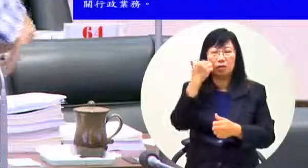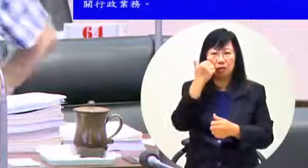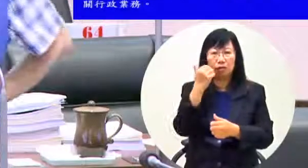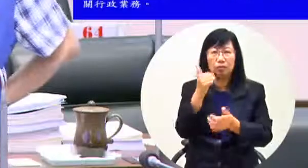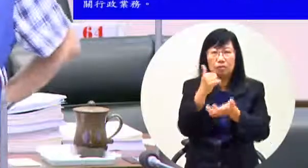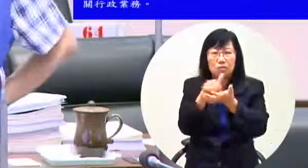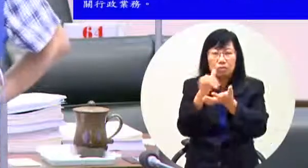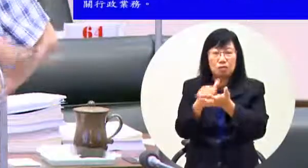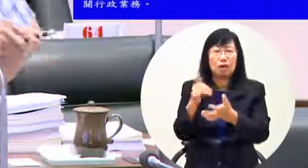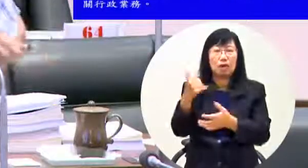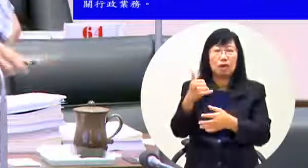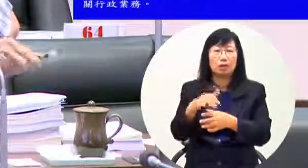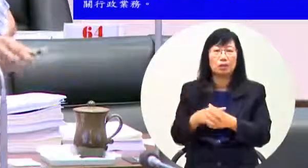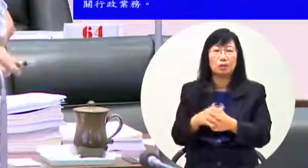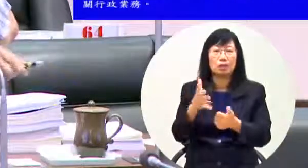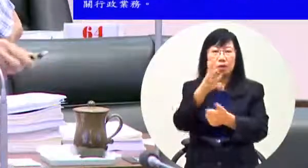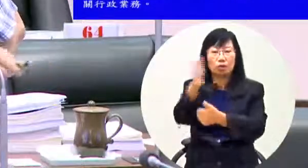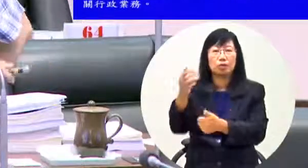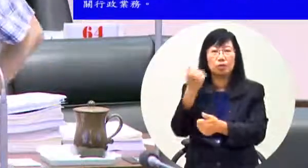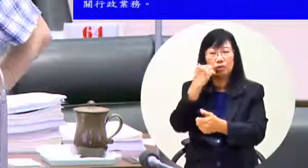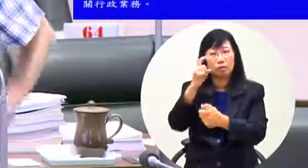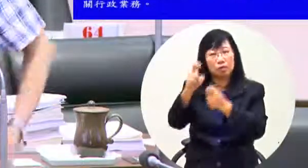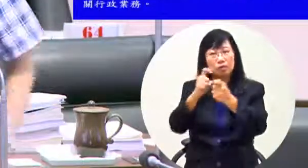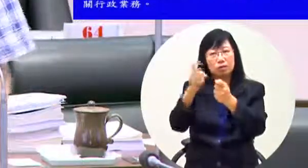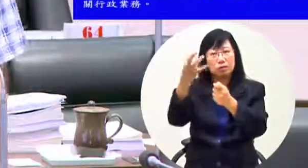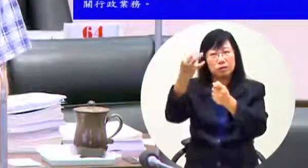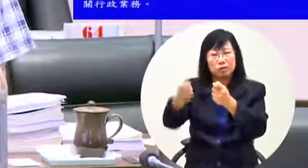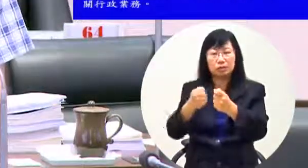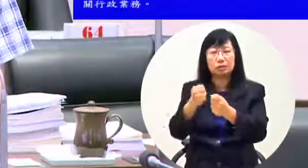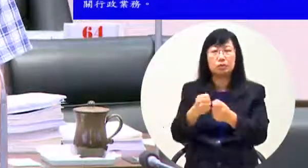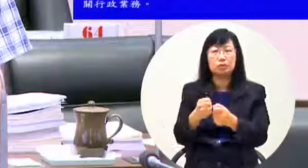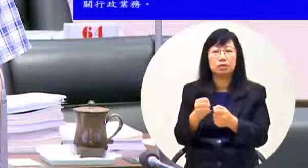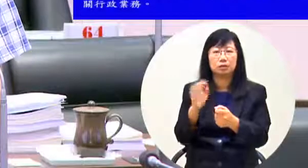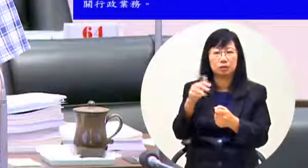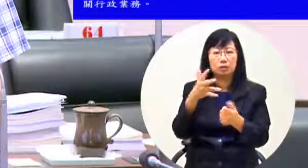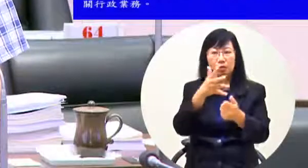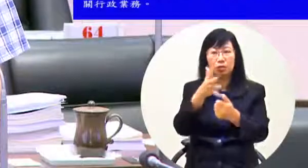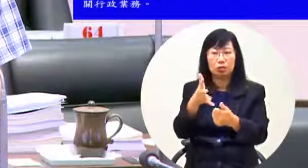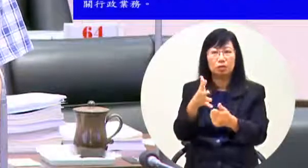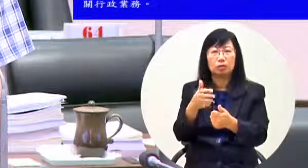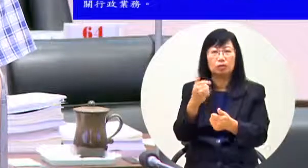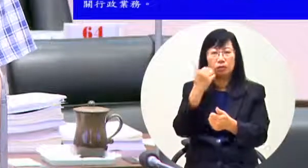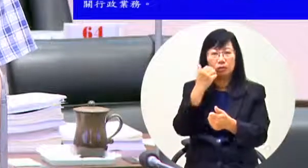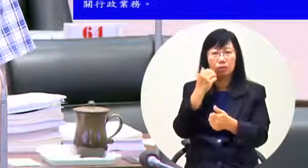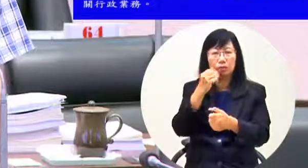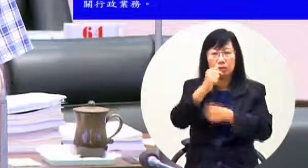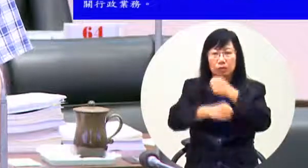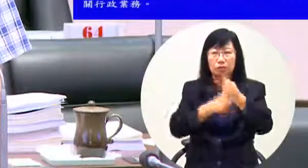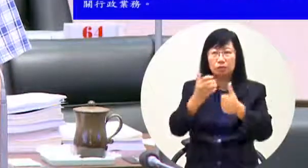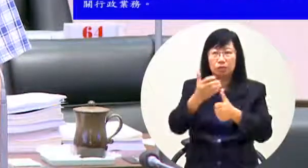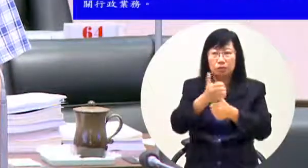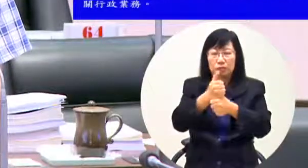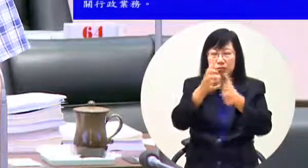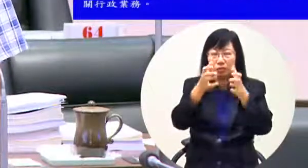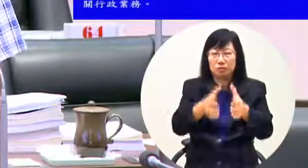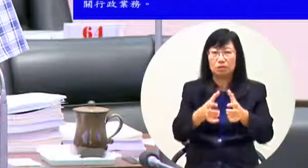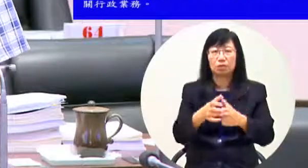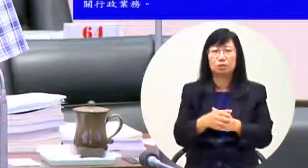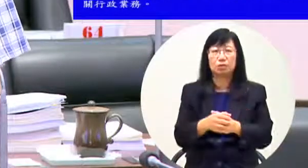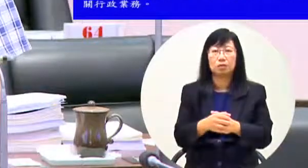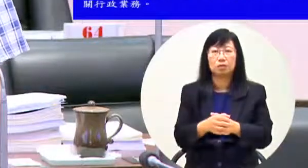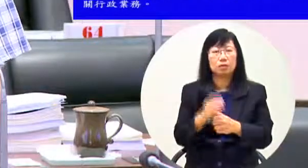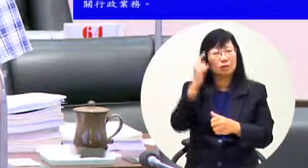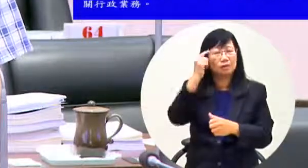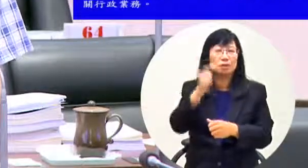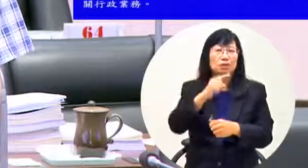上结清嘛。但是要设这些活动中心，应该是易如反掌的，而且天